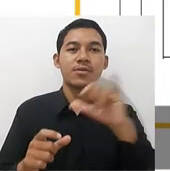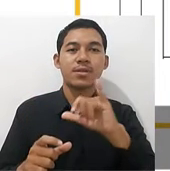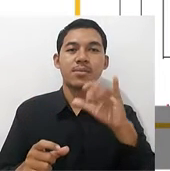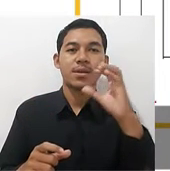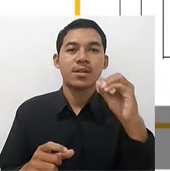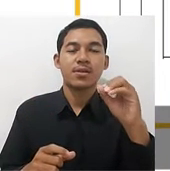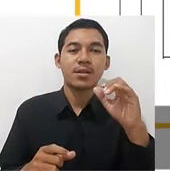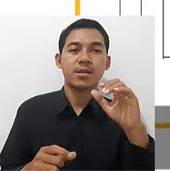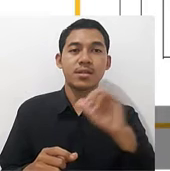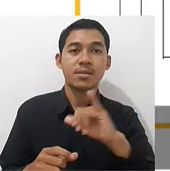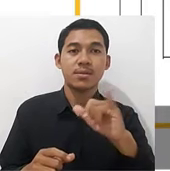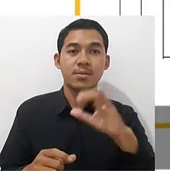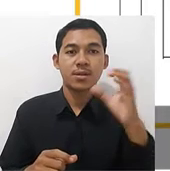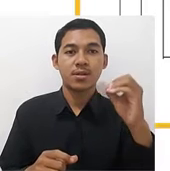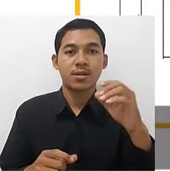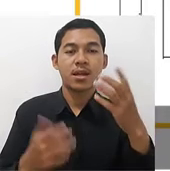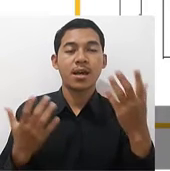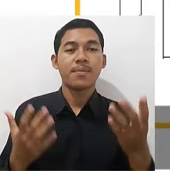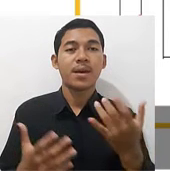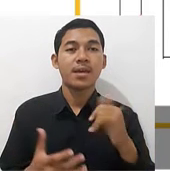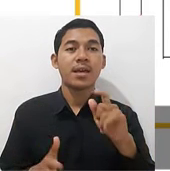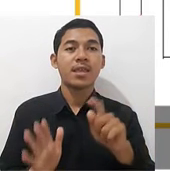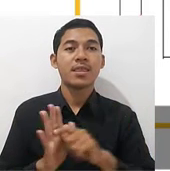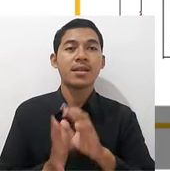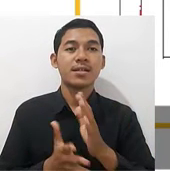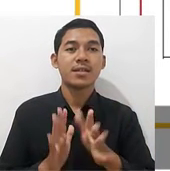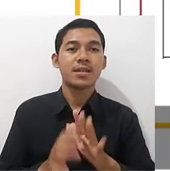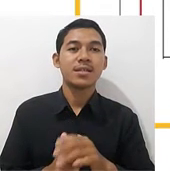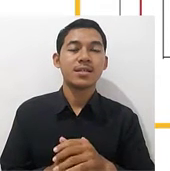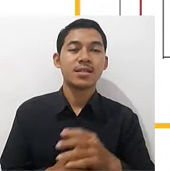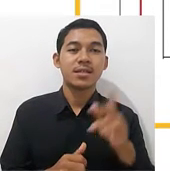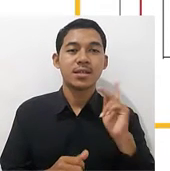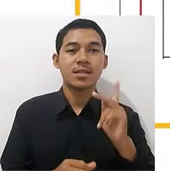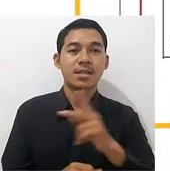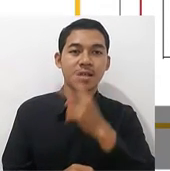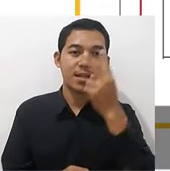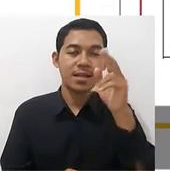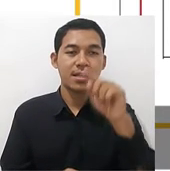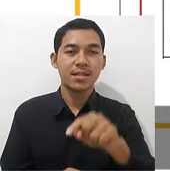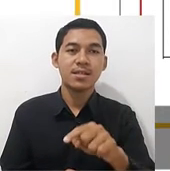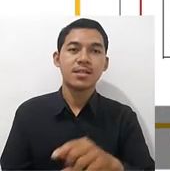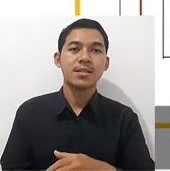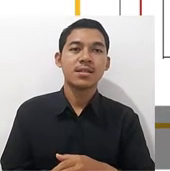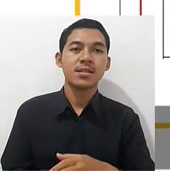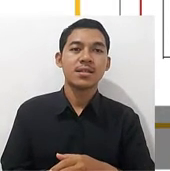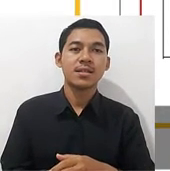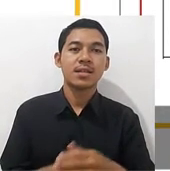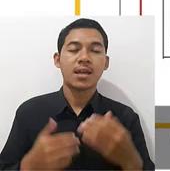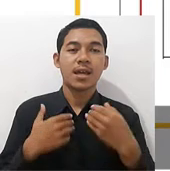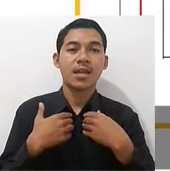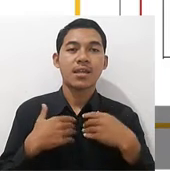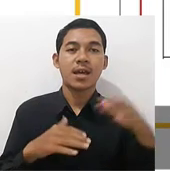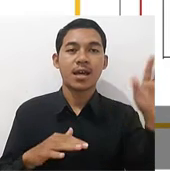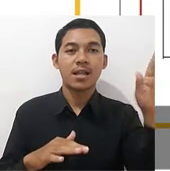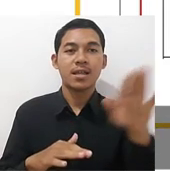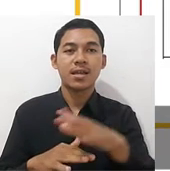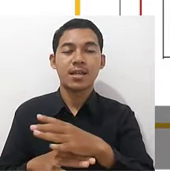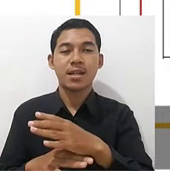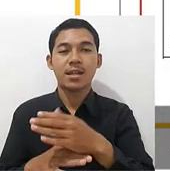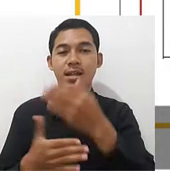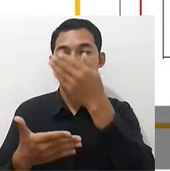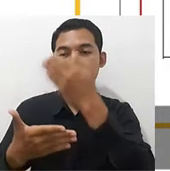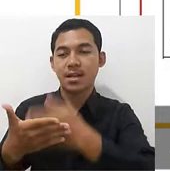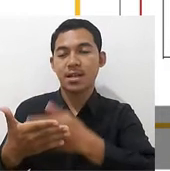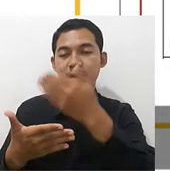nilai 0, ya kira-kira apa yang terjadi? Kita lihat dulu di sini. Nah, di sini dia ada aliran data nih, tapi dia